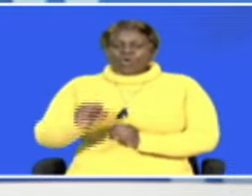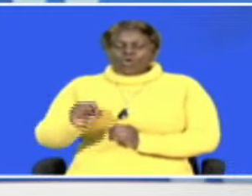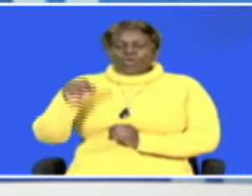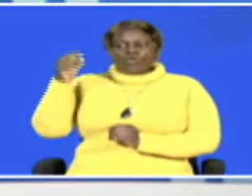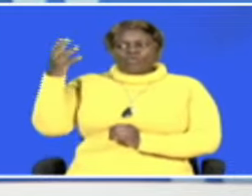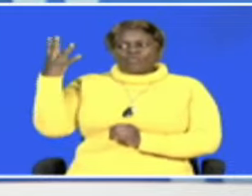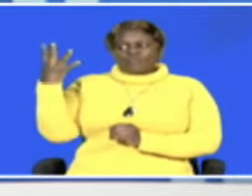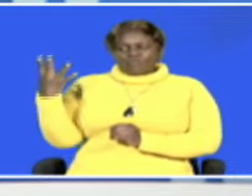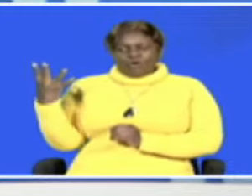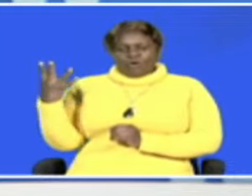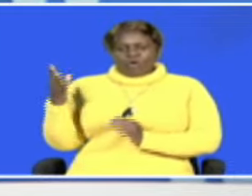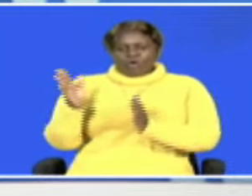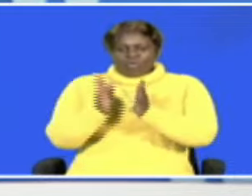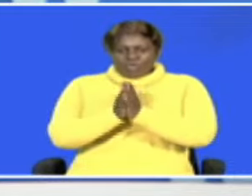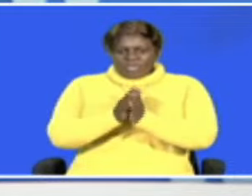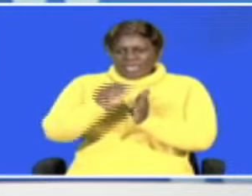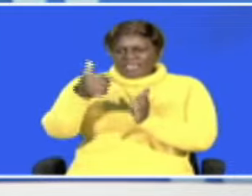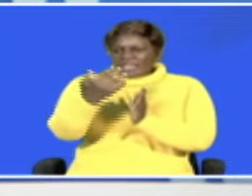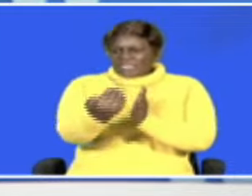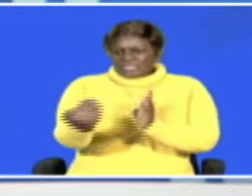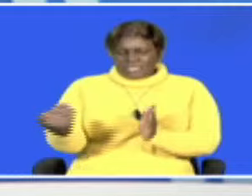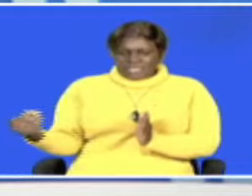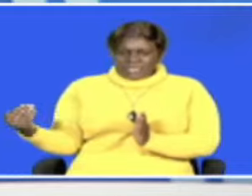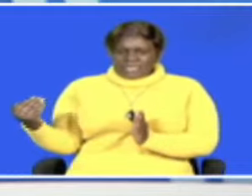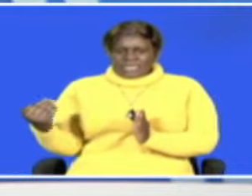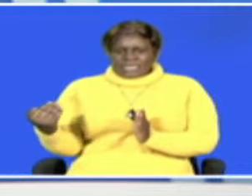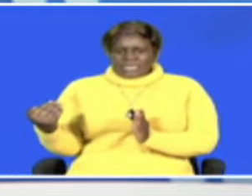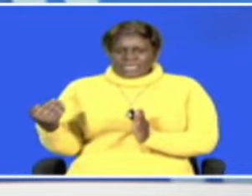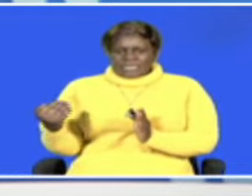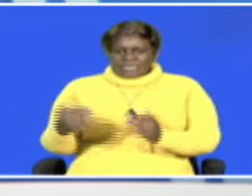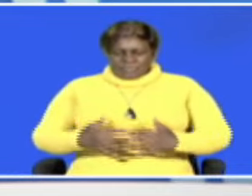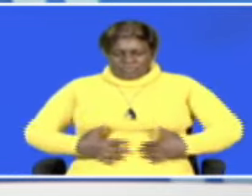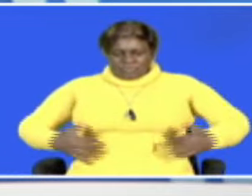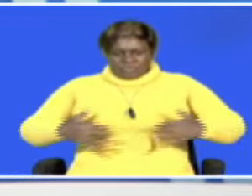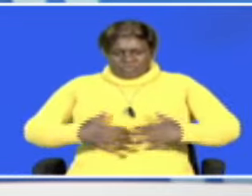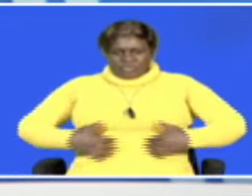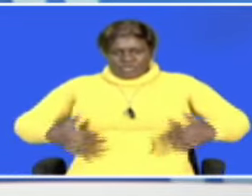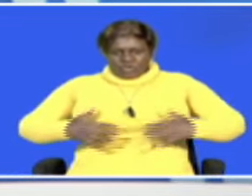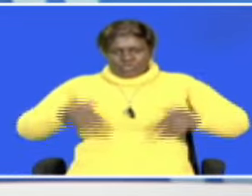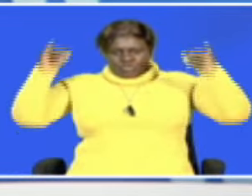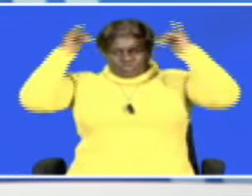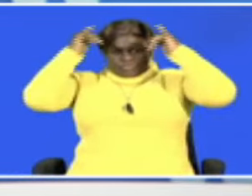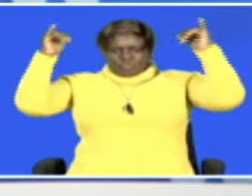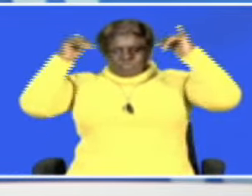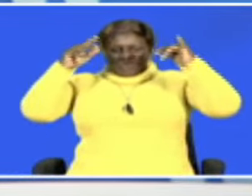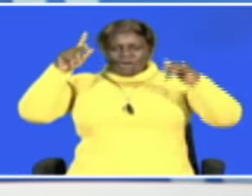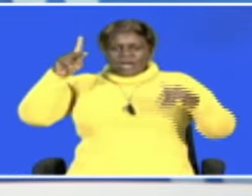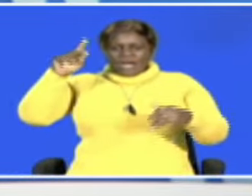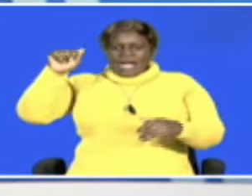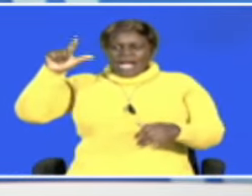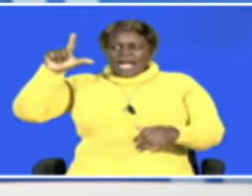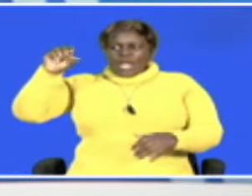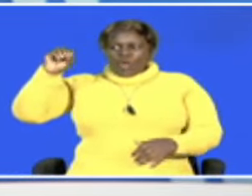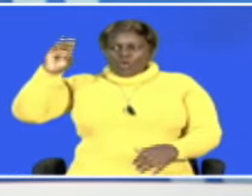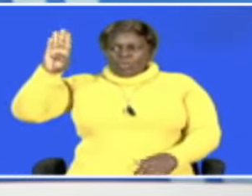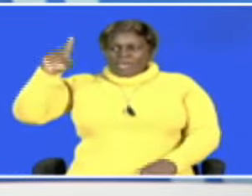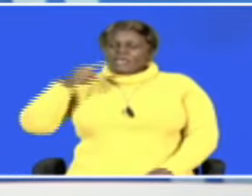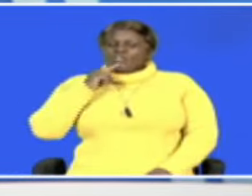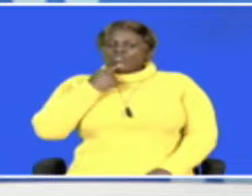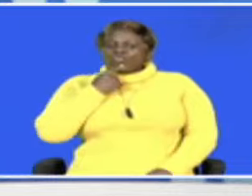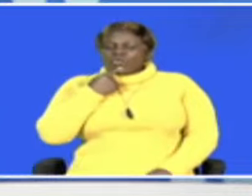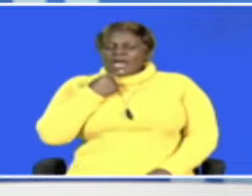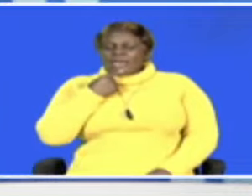4 pamoja na simulizi za watoto wengine katika kambi ya wakimbizi ya Kalobei, kaunti ya Turkana.